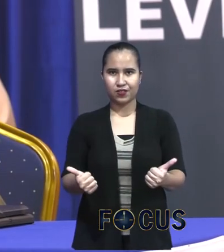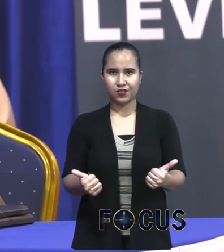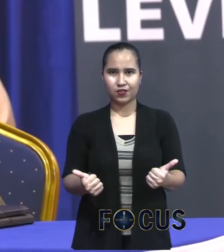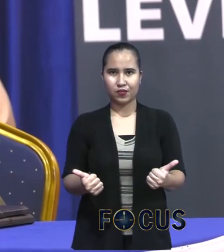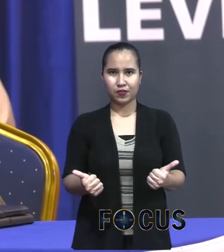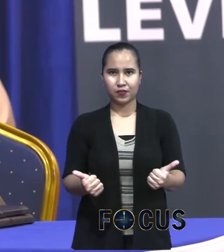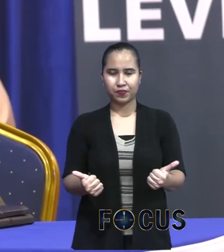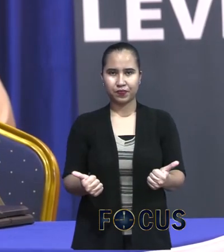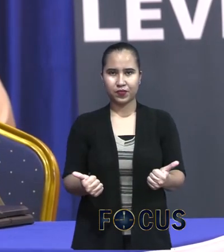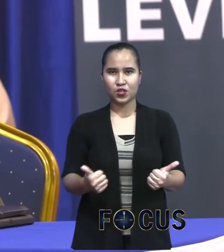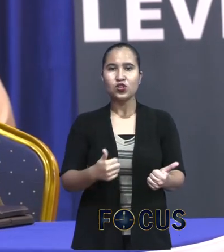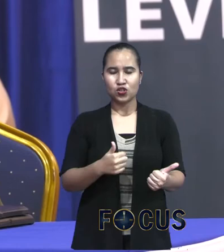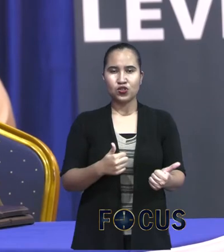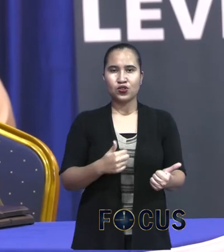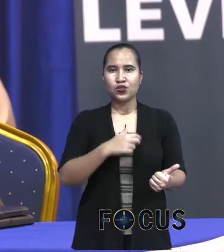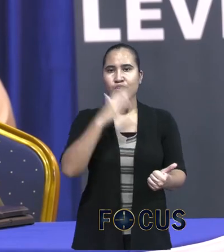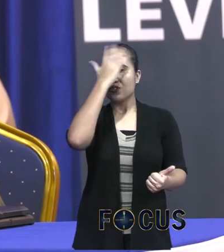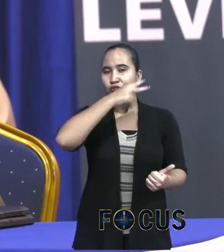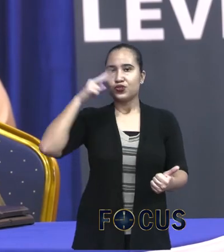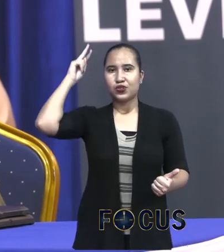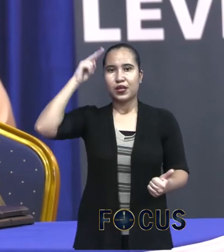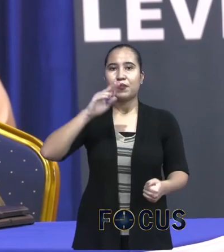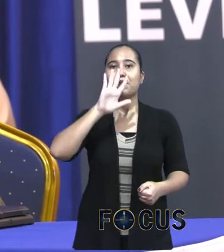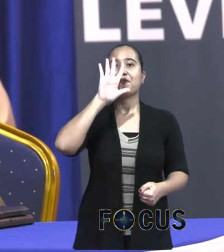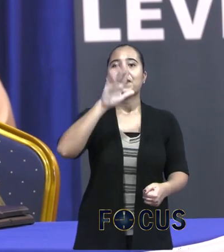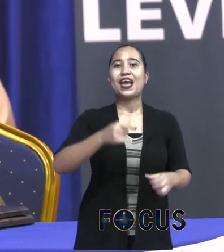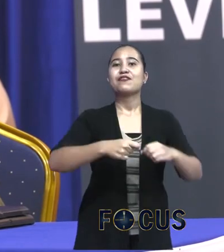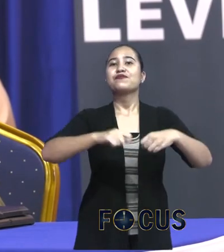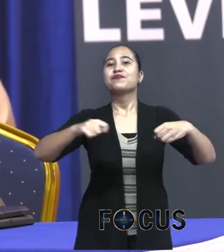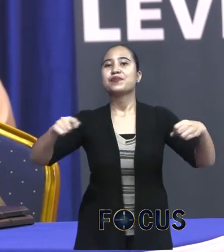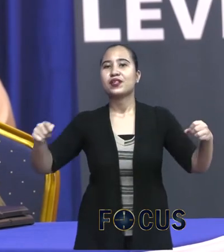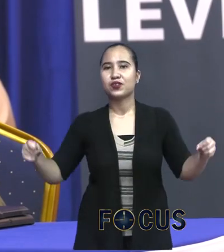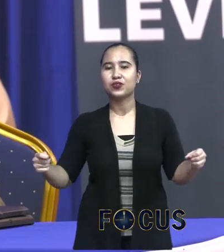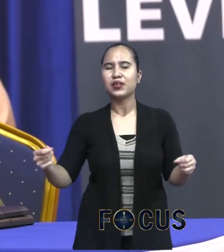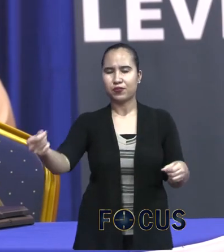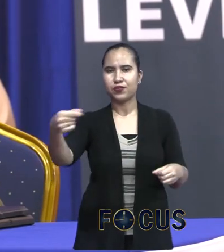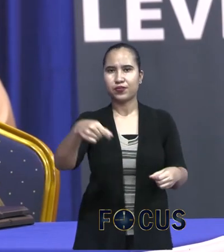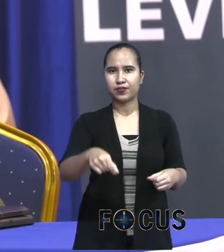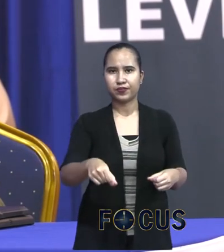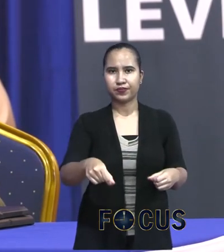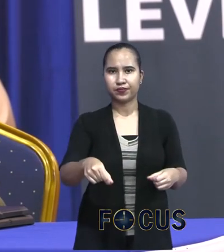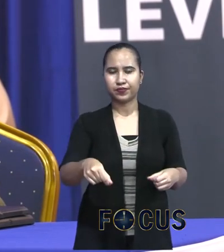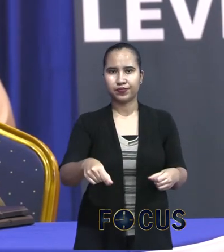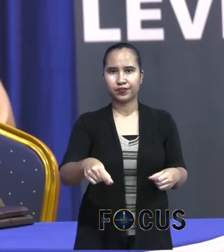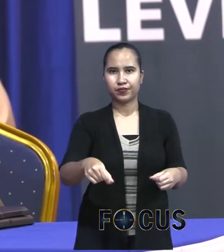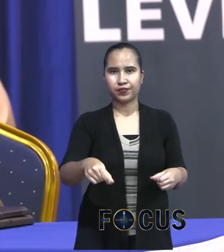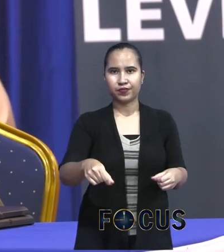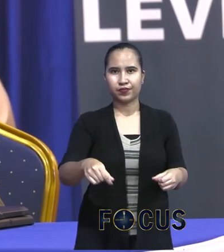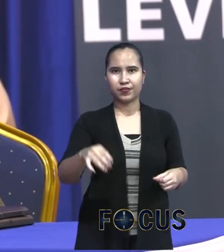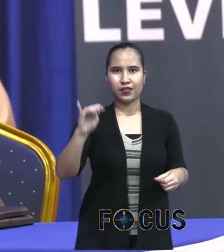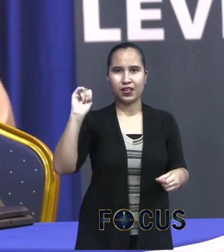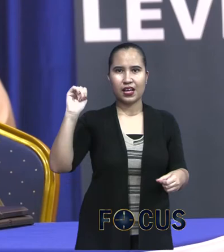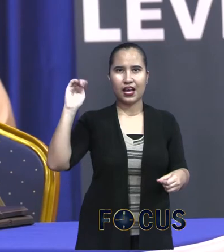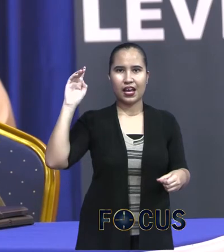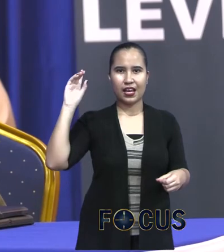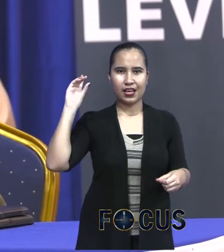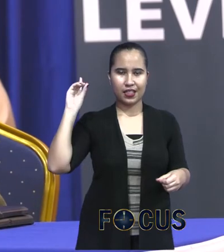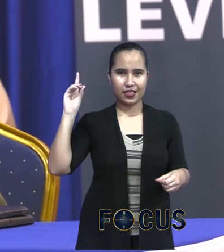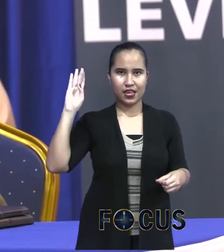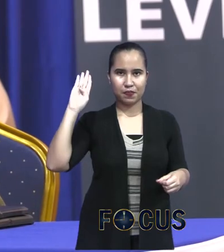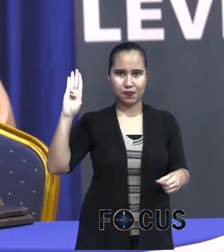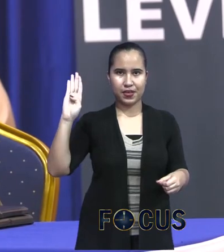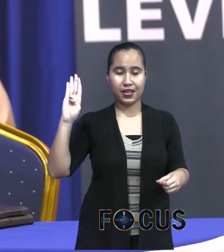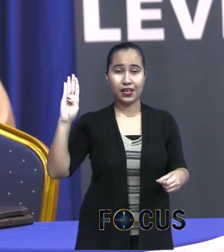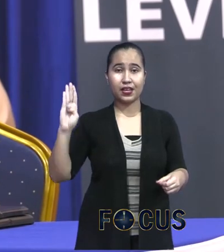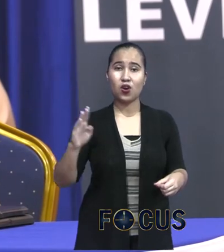Suriname had recht op 5 miljoen, dat is ook verzekerd. Vanuit de IDB is voor speciale kers ongeveer 1 miljoen